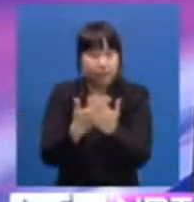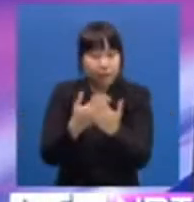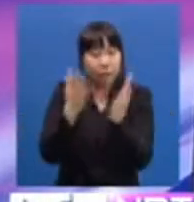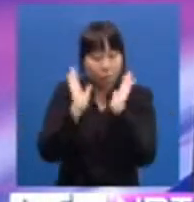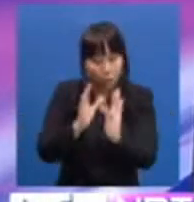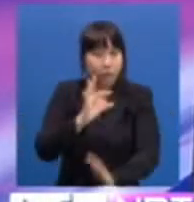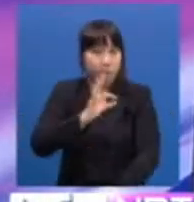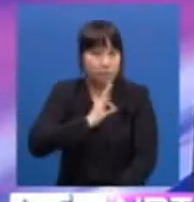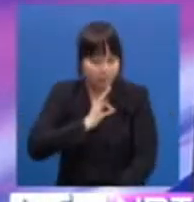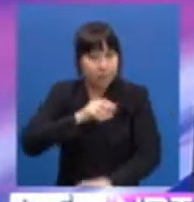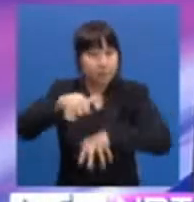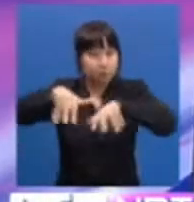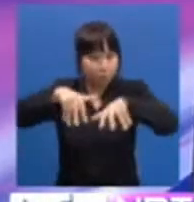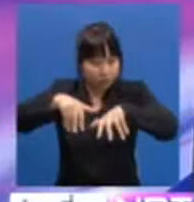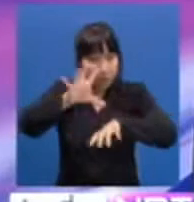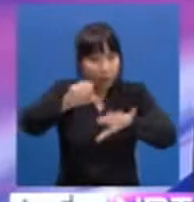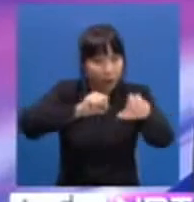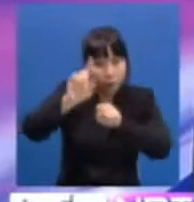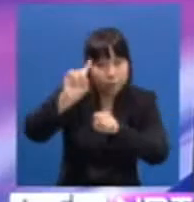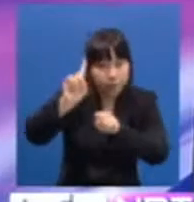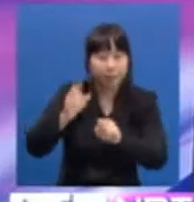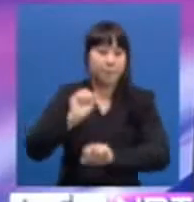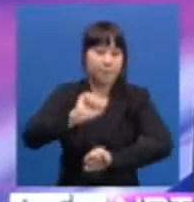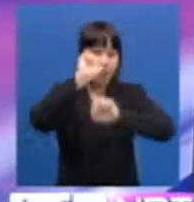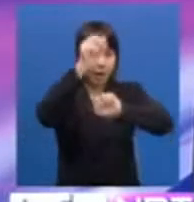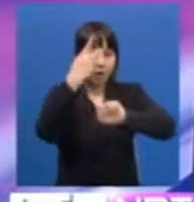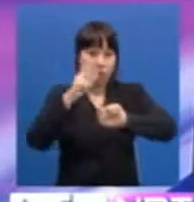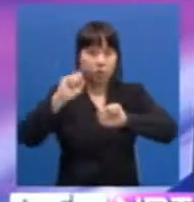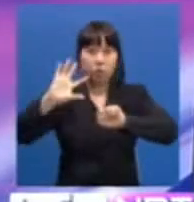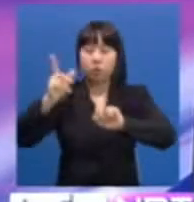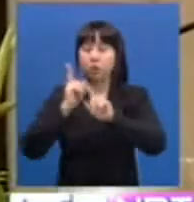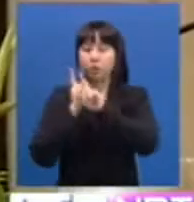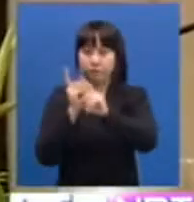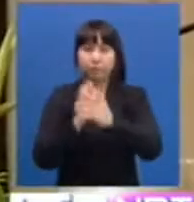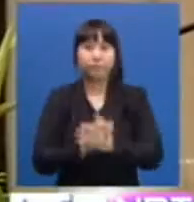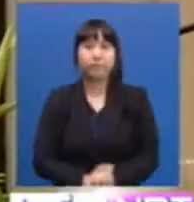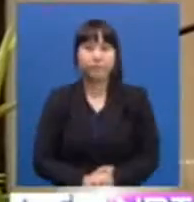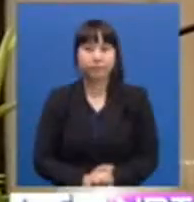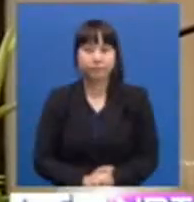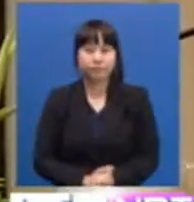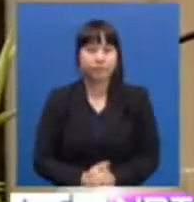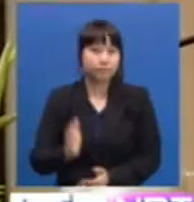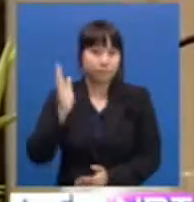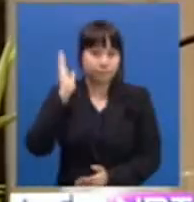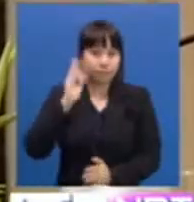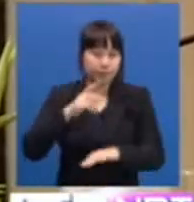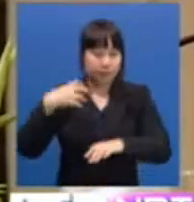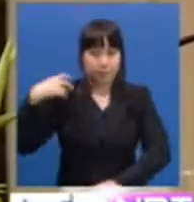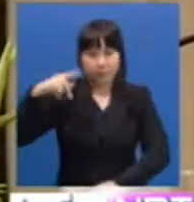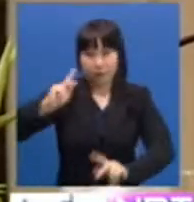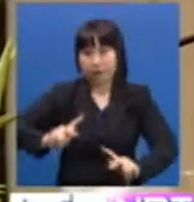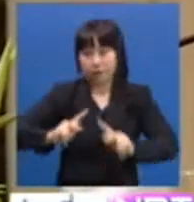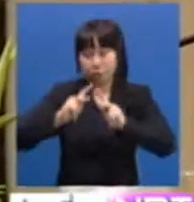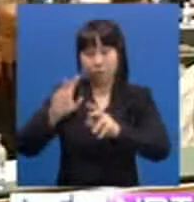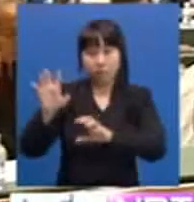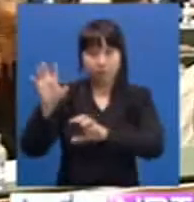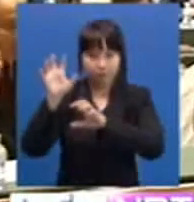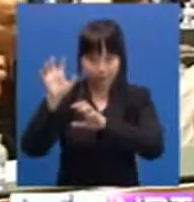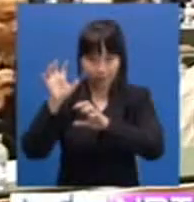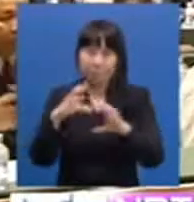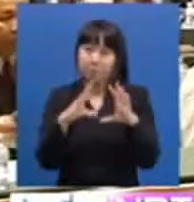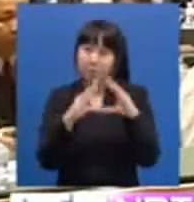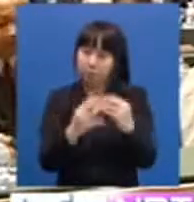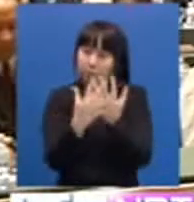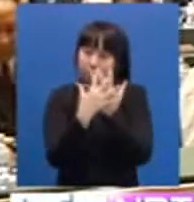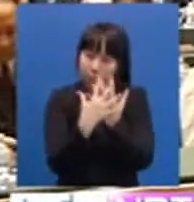สมาชิกสภาท้องถิ่นตามประกาศคณะรักษาความสงบแห่งชาตินายวิบูลย์สงวนพงษ์ปลัดกระทรวงมหาดไทยประชุม